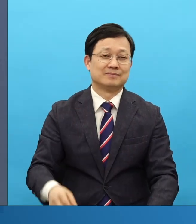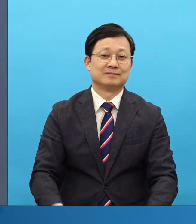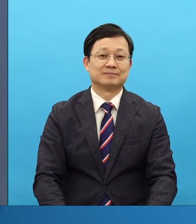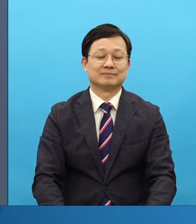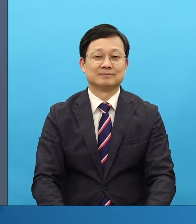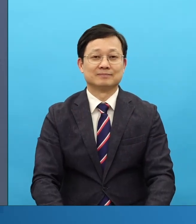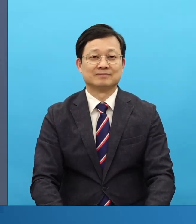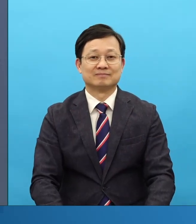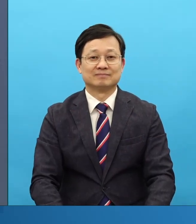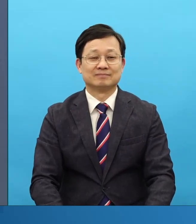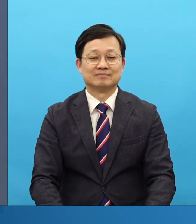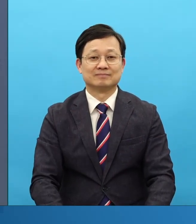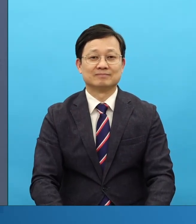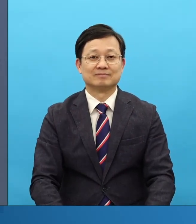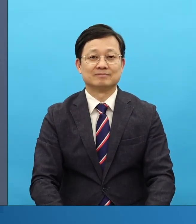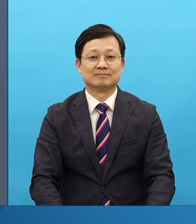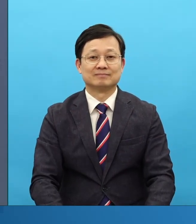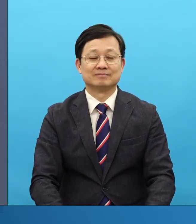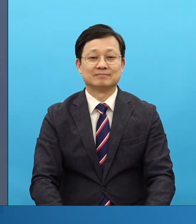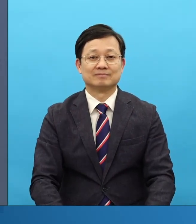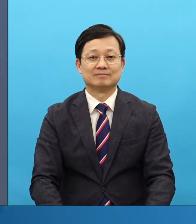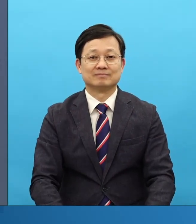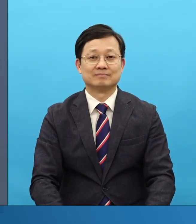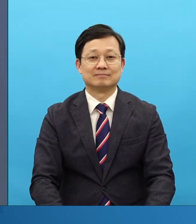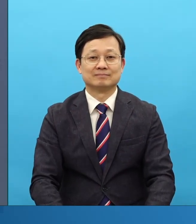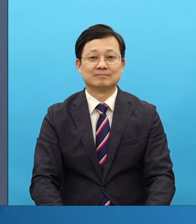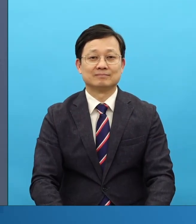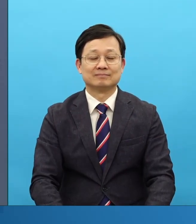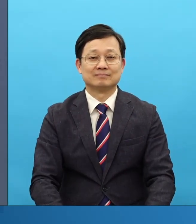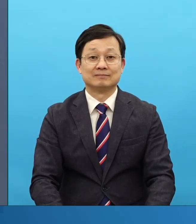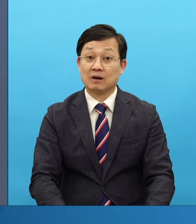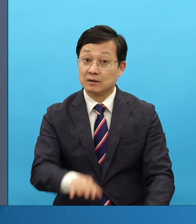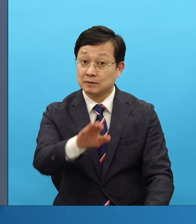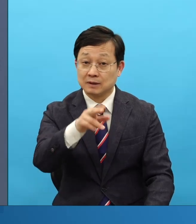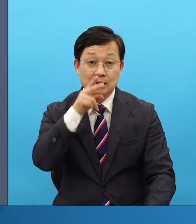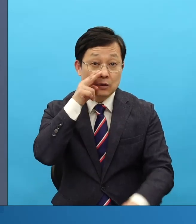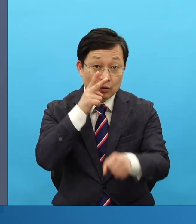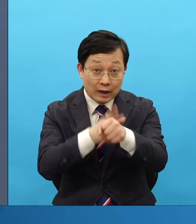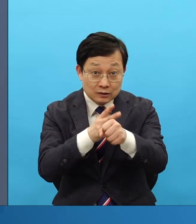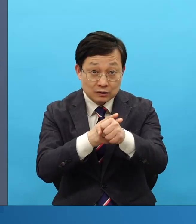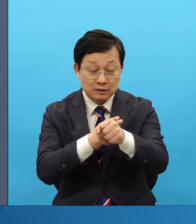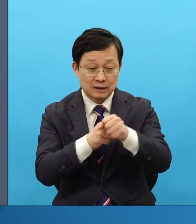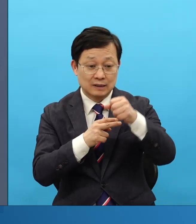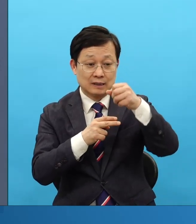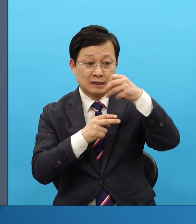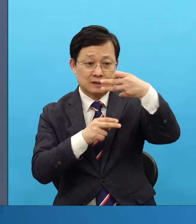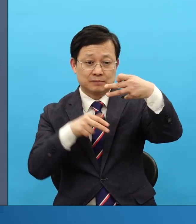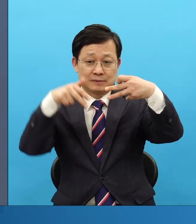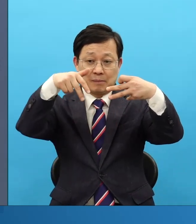the spiritual curses and disasters that were on their way. 그래서 사도행전 13장